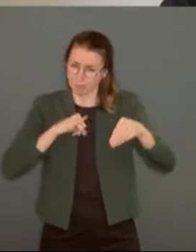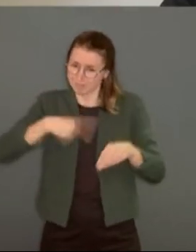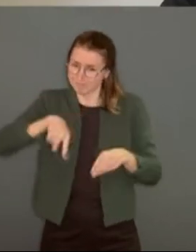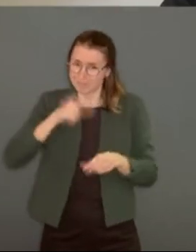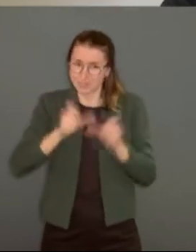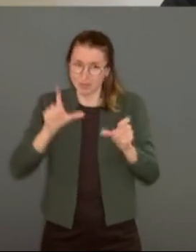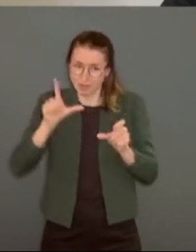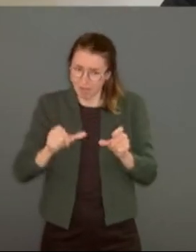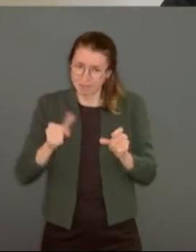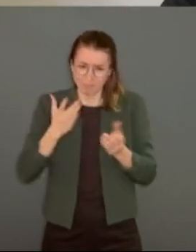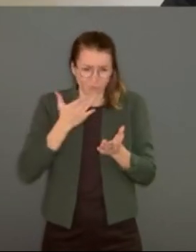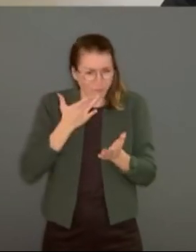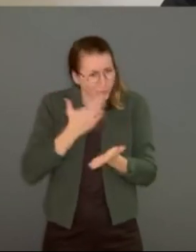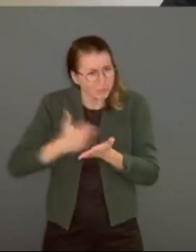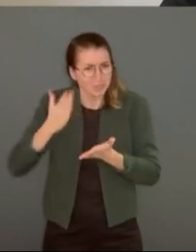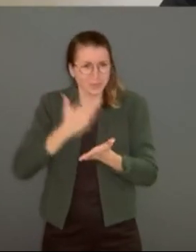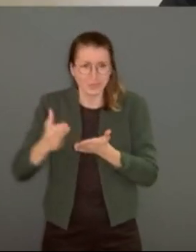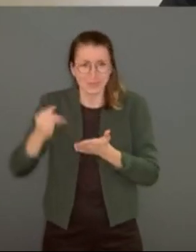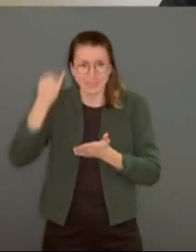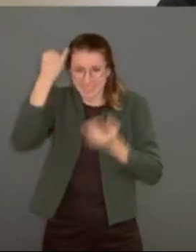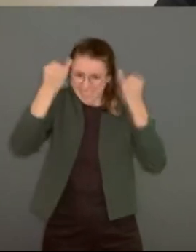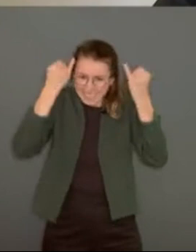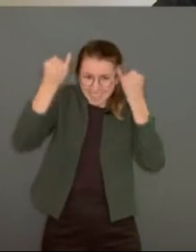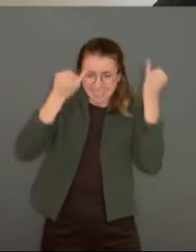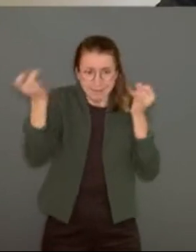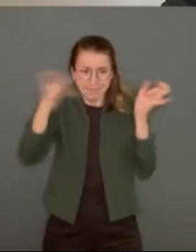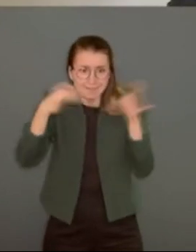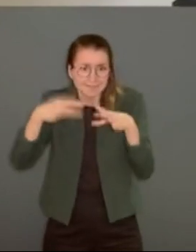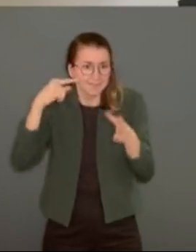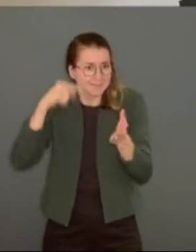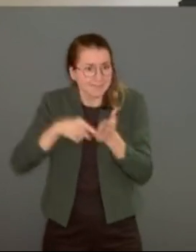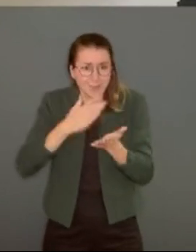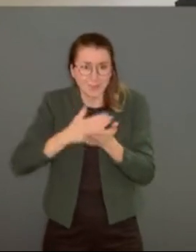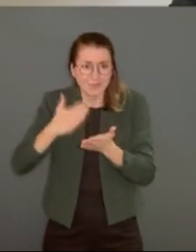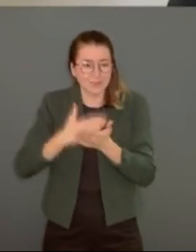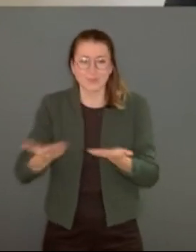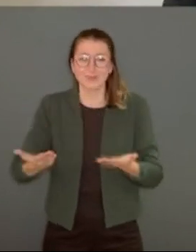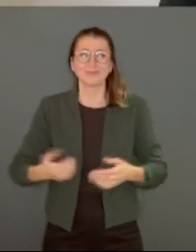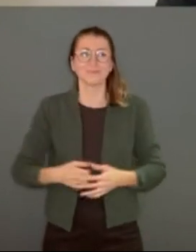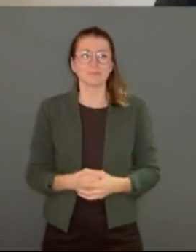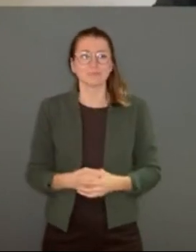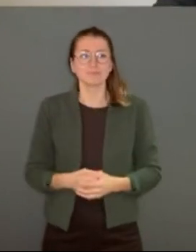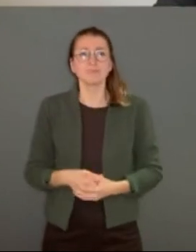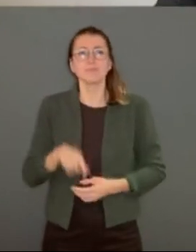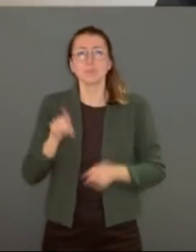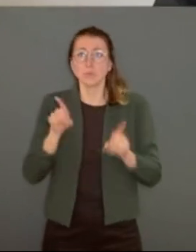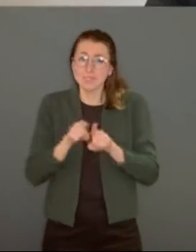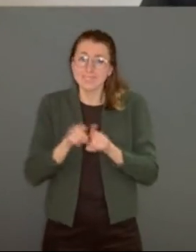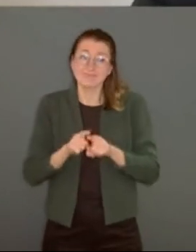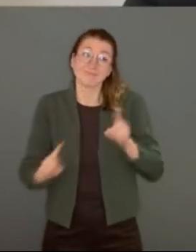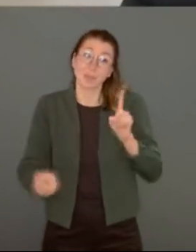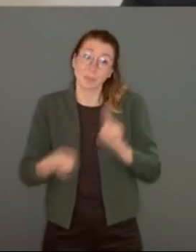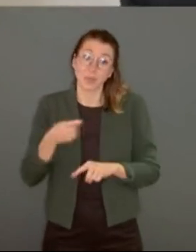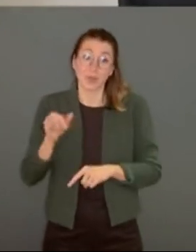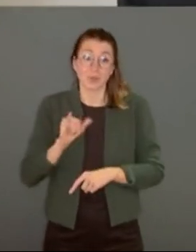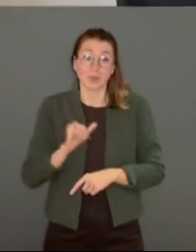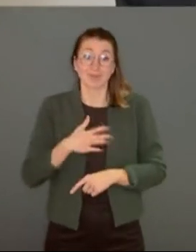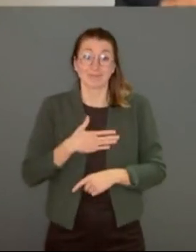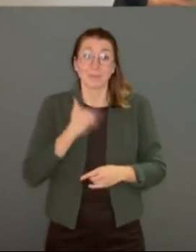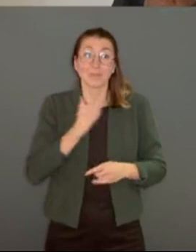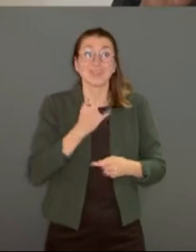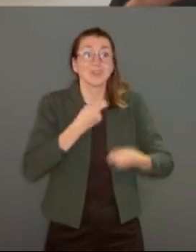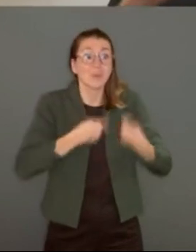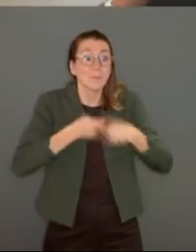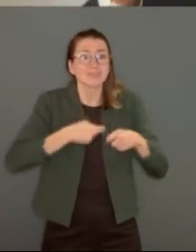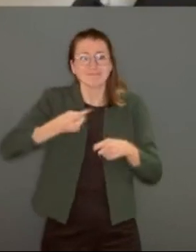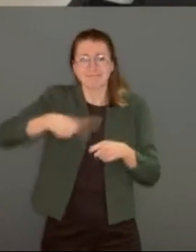pas, qu'on ne se tourne pas dans la solution de facilité que sont les grandes multinationales. Je lisais qu'une de ces grandes multinationales occupait